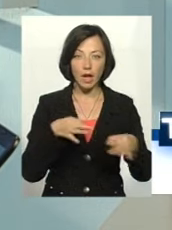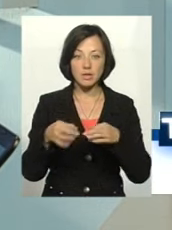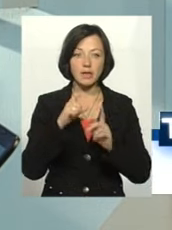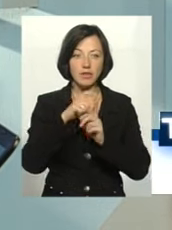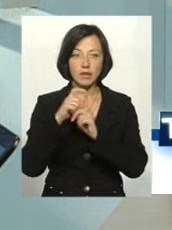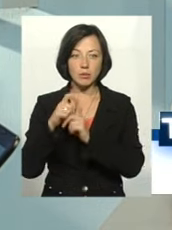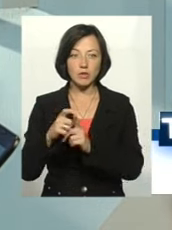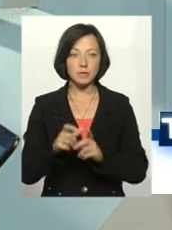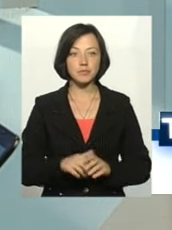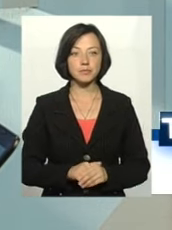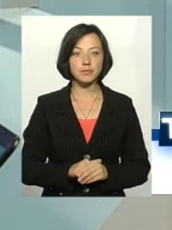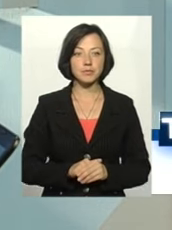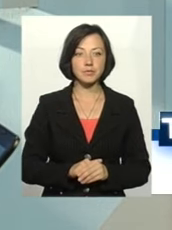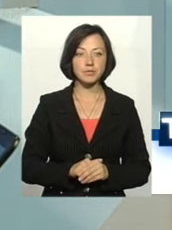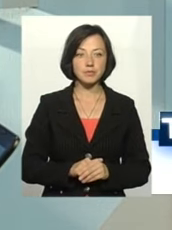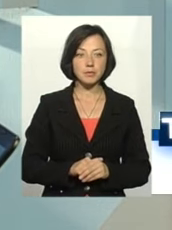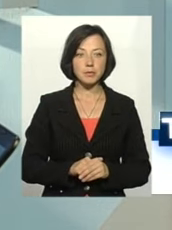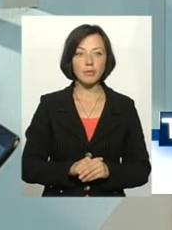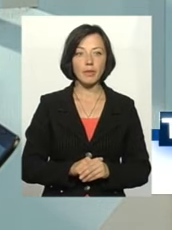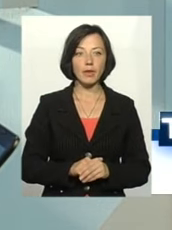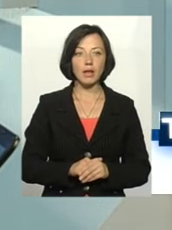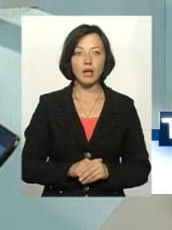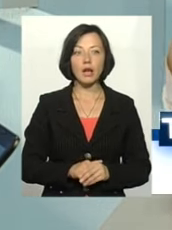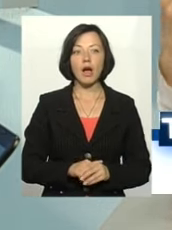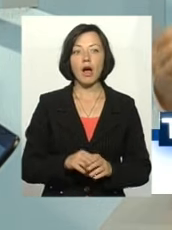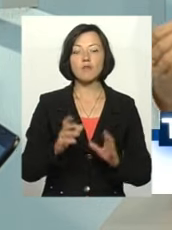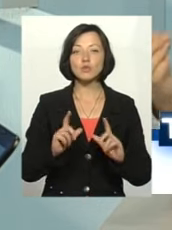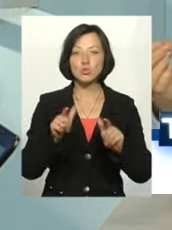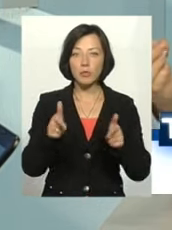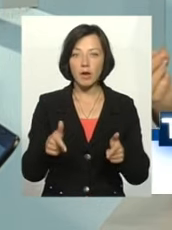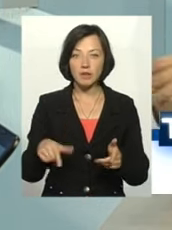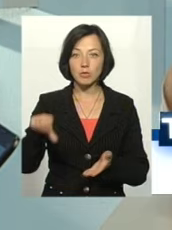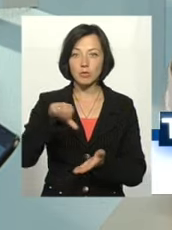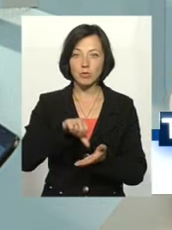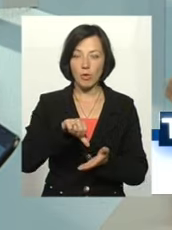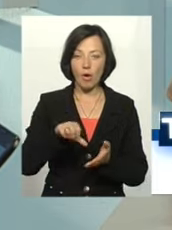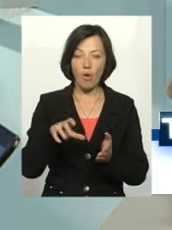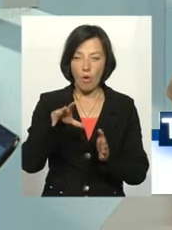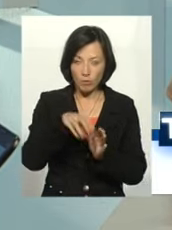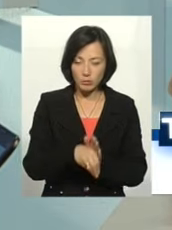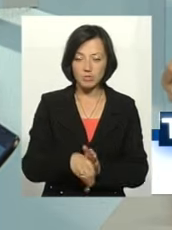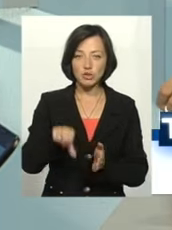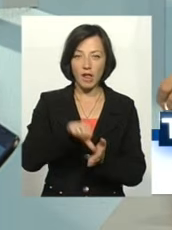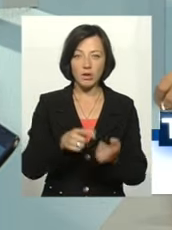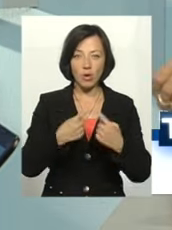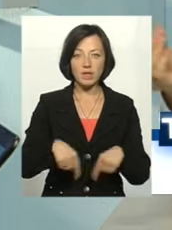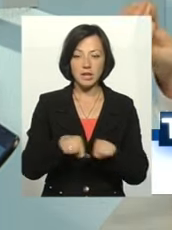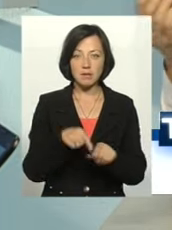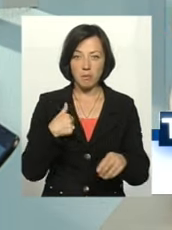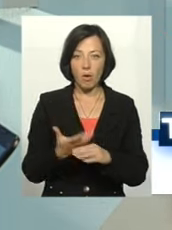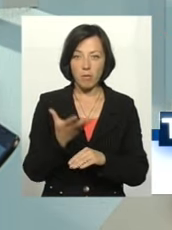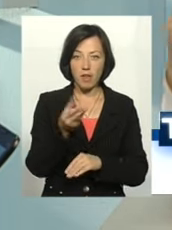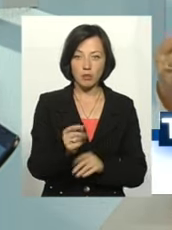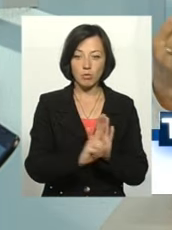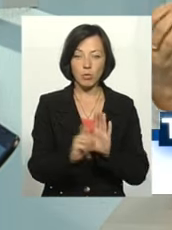відповідь. По-друге, запрошуємо навіть вступати в членів організації, проплачуємо їм проїзд. Це також важлива складова, тому що